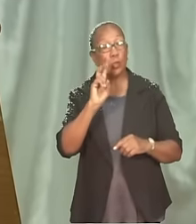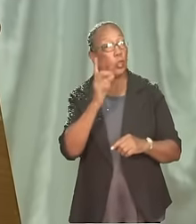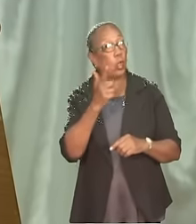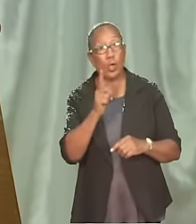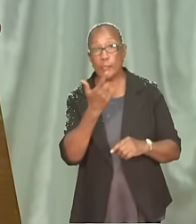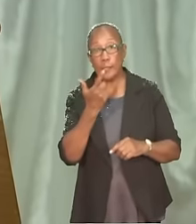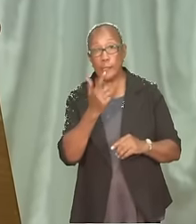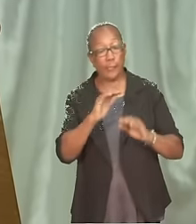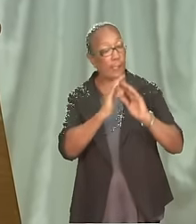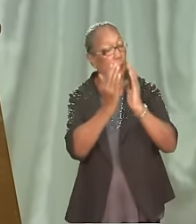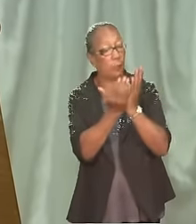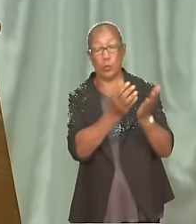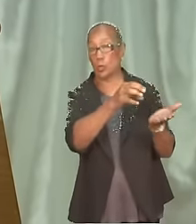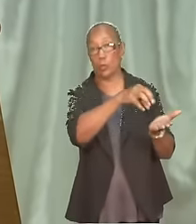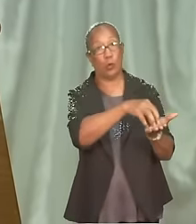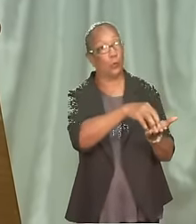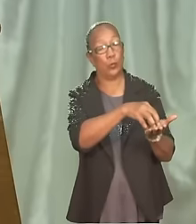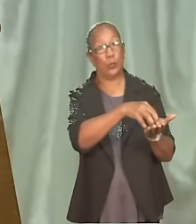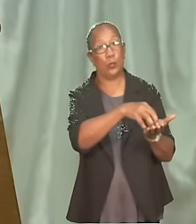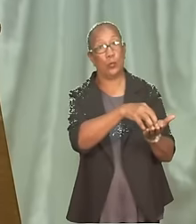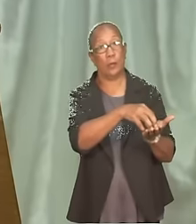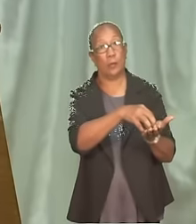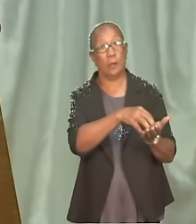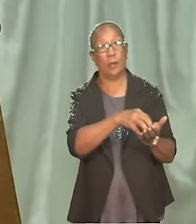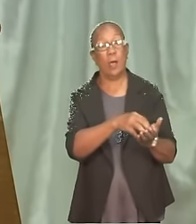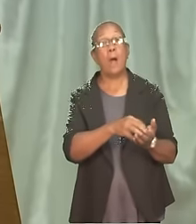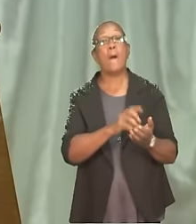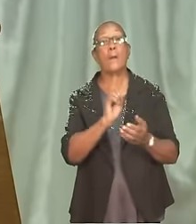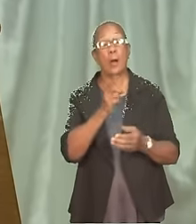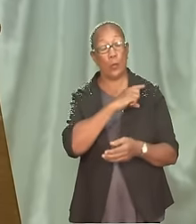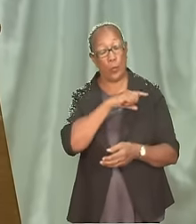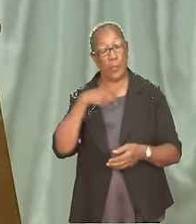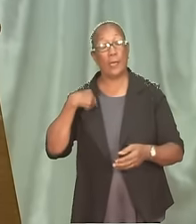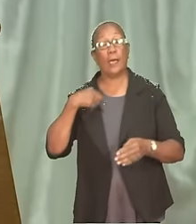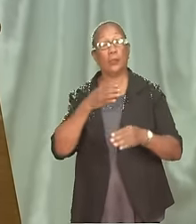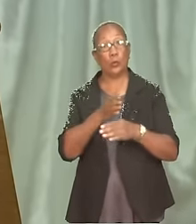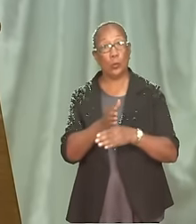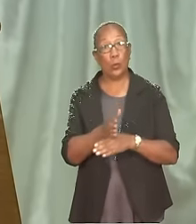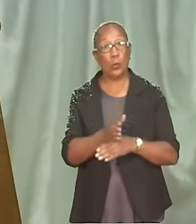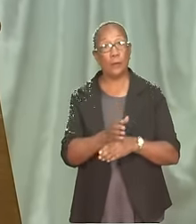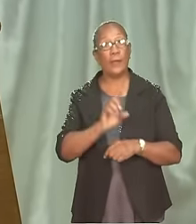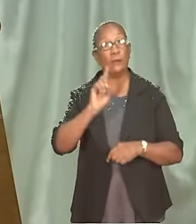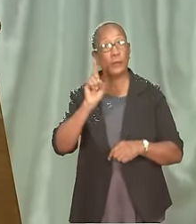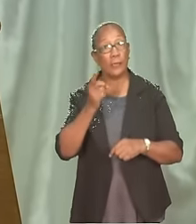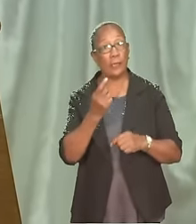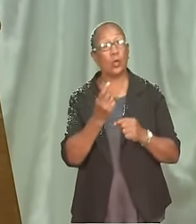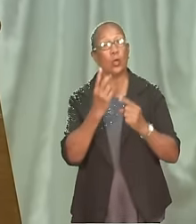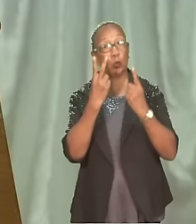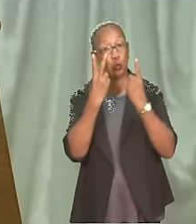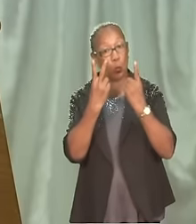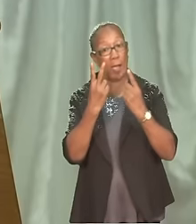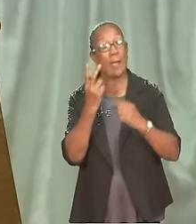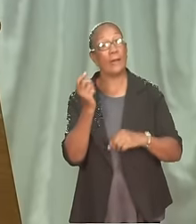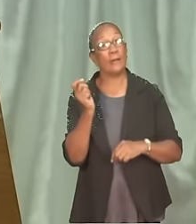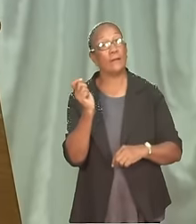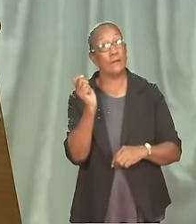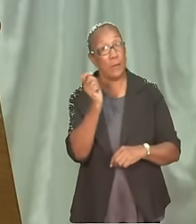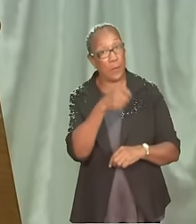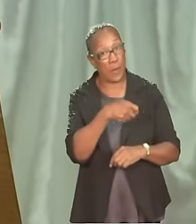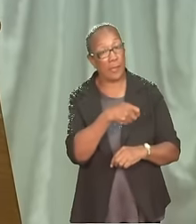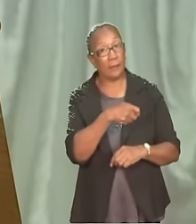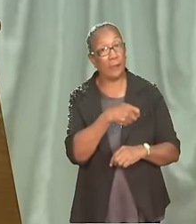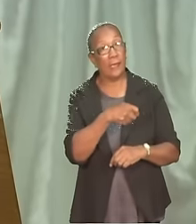staat. Want we gaan doorwerken. Vooral de 12 maanden. Daar zijn de